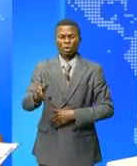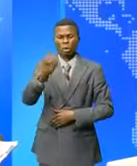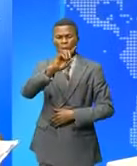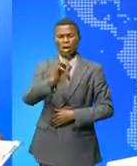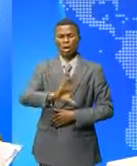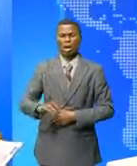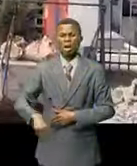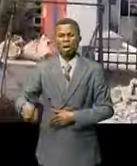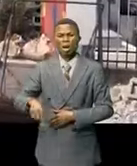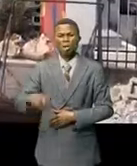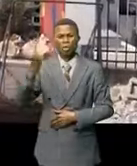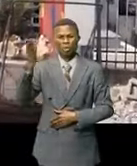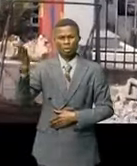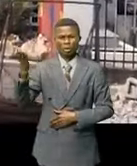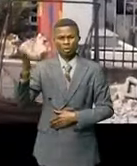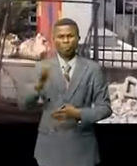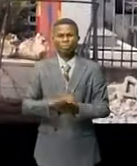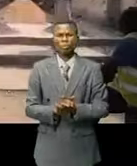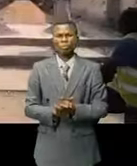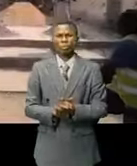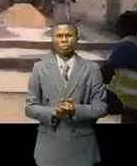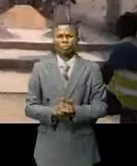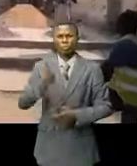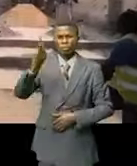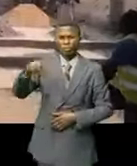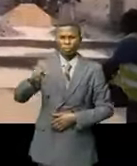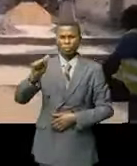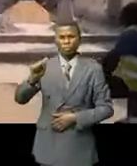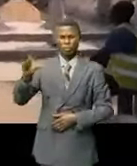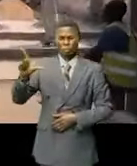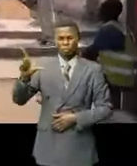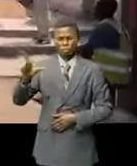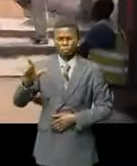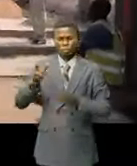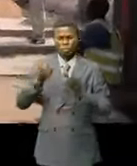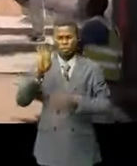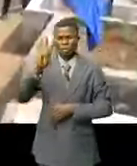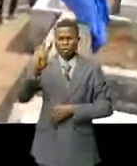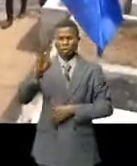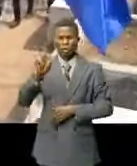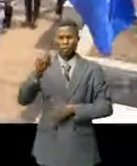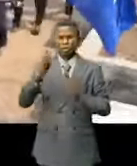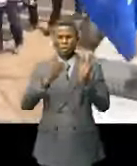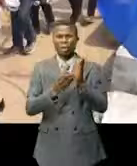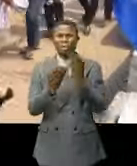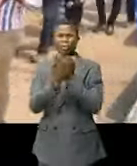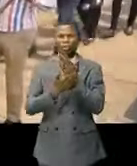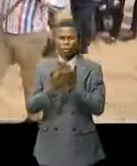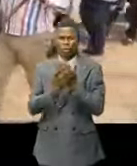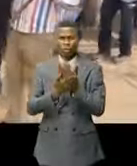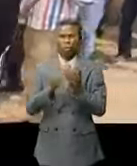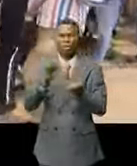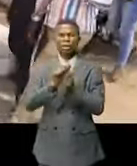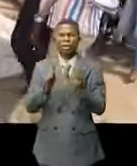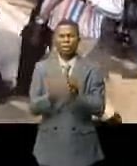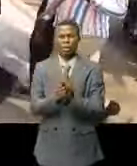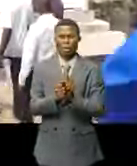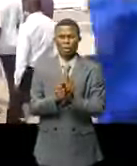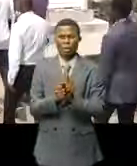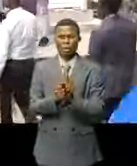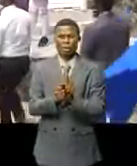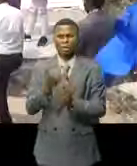Gombe. Parti lumumbiste unifié Palou a marqué un arrêt ce jeudi 29 juillet 2021. L'événement, c'est